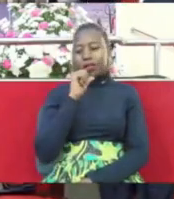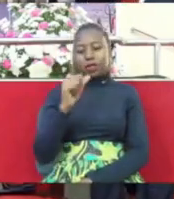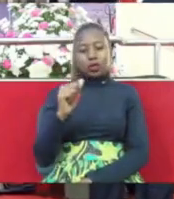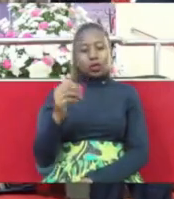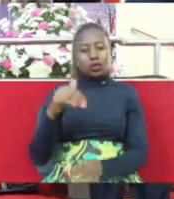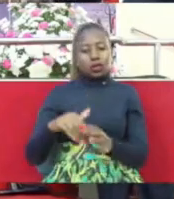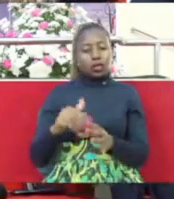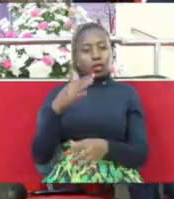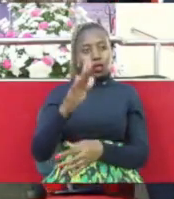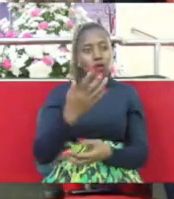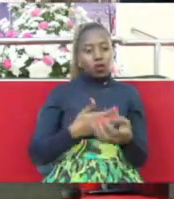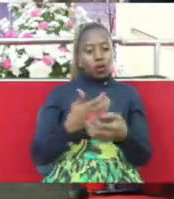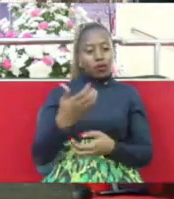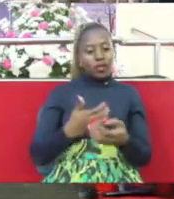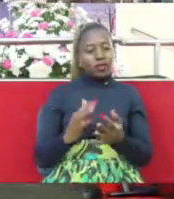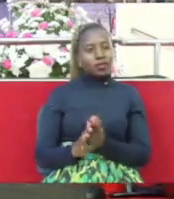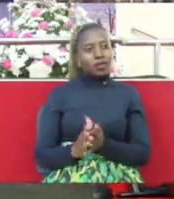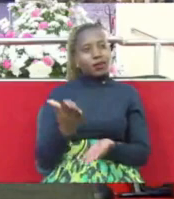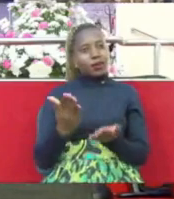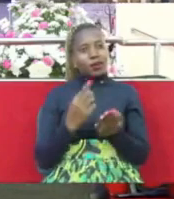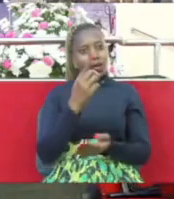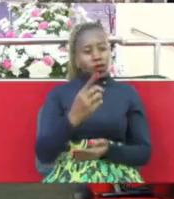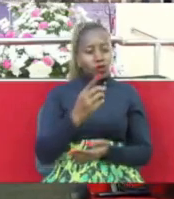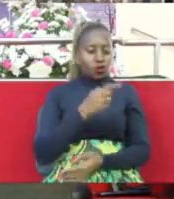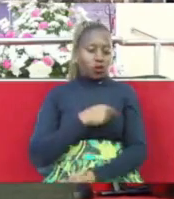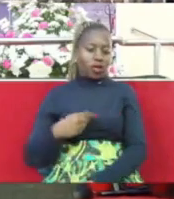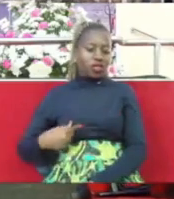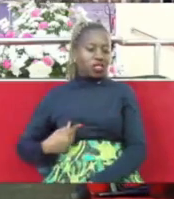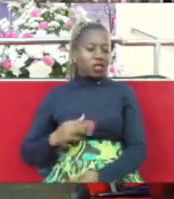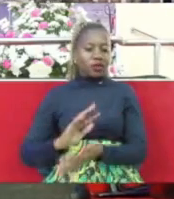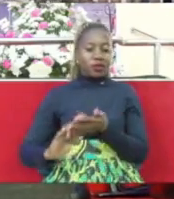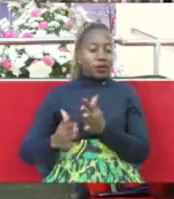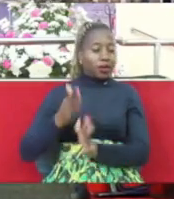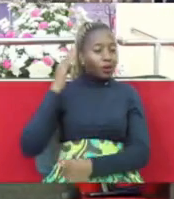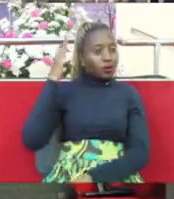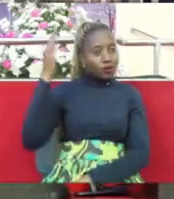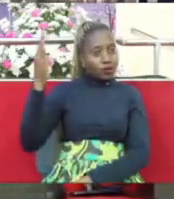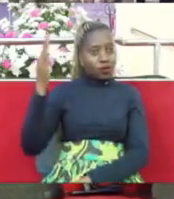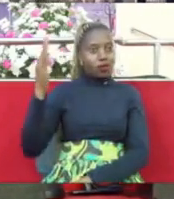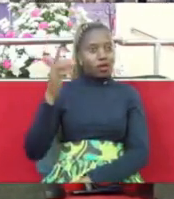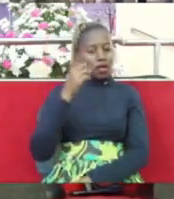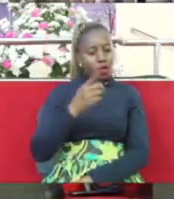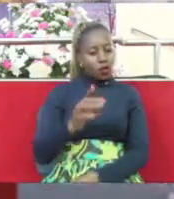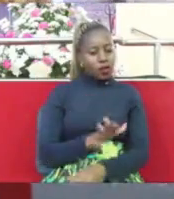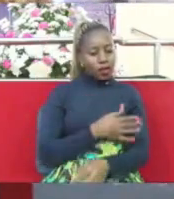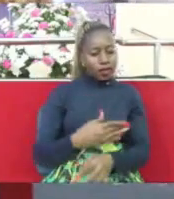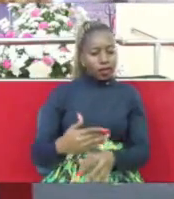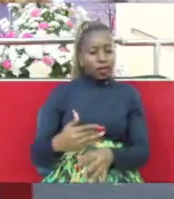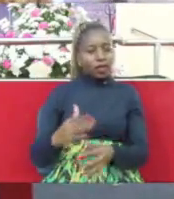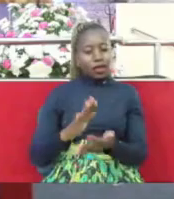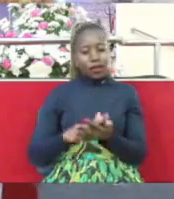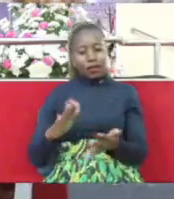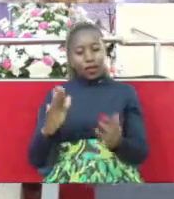zako. You have been ushering. Umekuwa ukifanya shamba. Minus me. Na lakini hujakuwa. You have been singing in praise and worship. Umekuwa ukiiba katika sifa